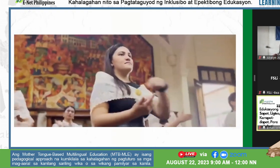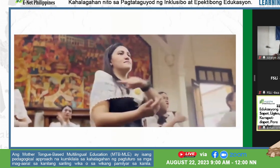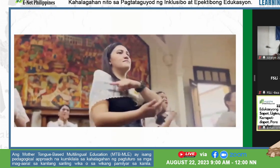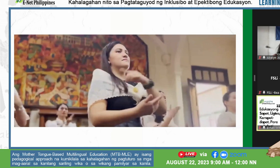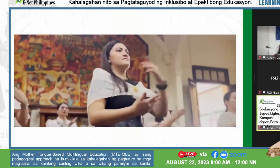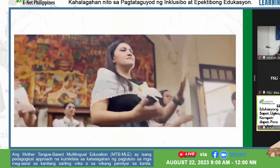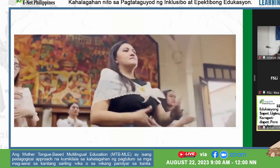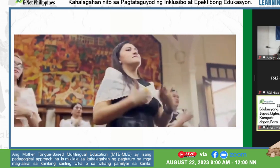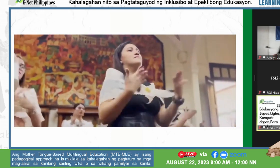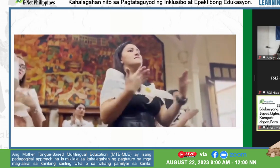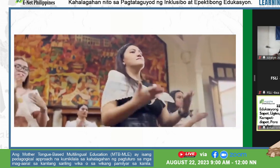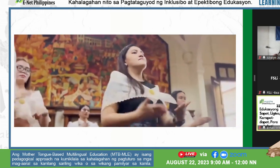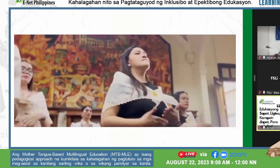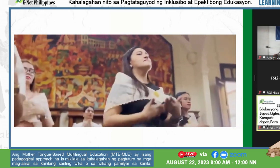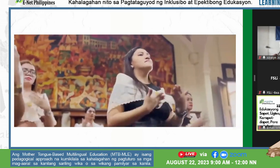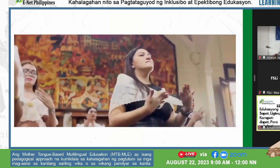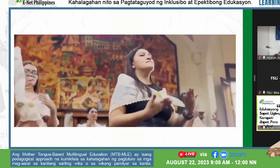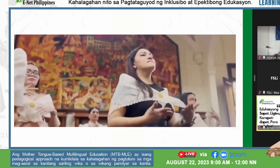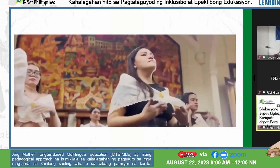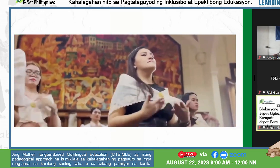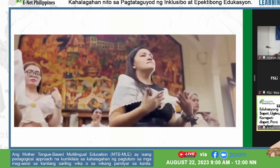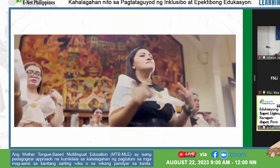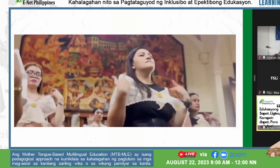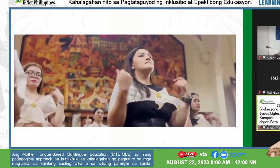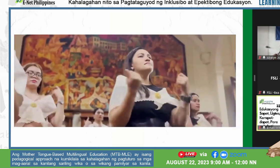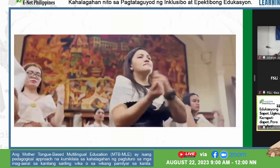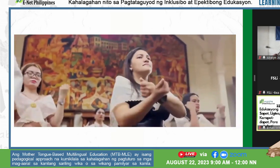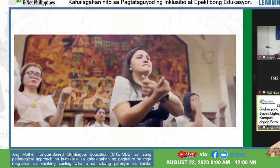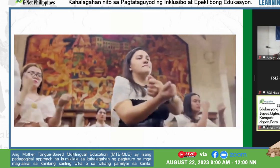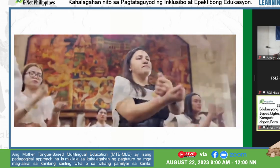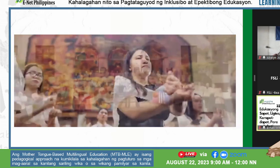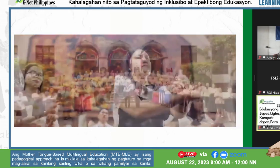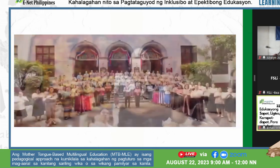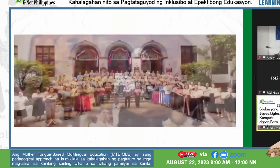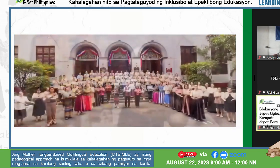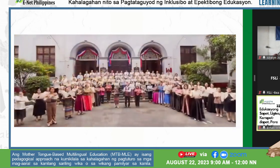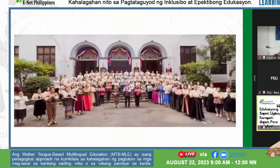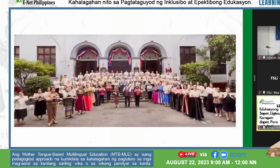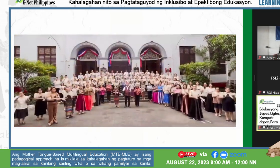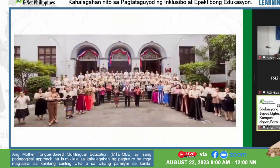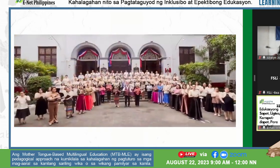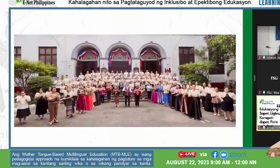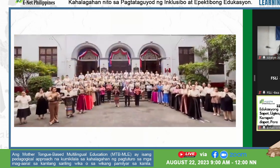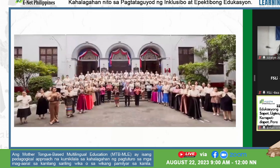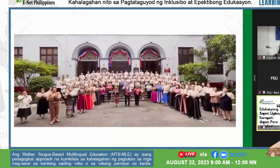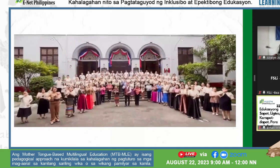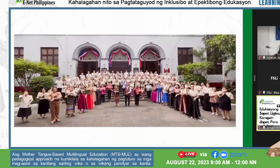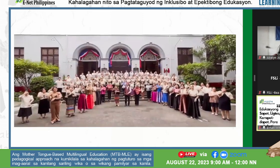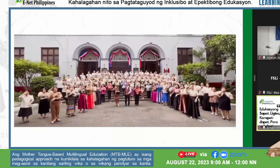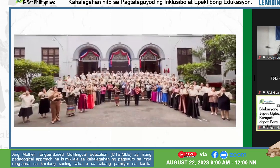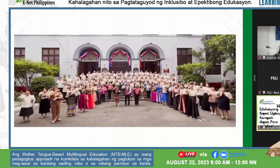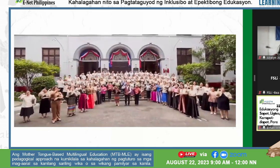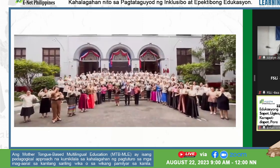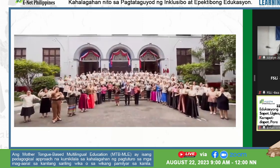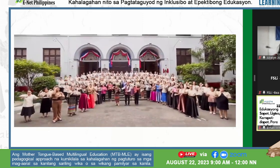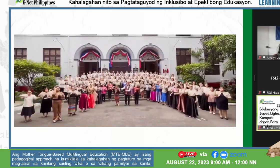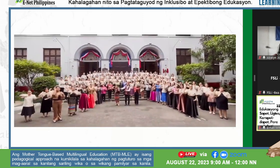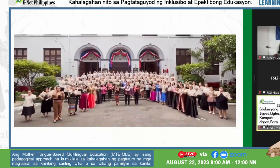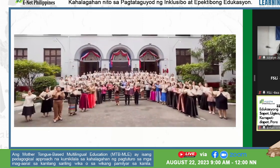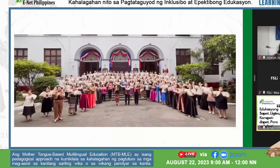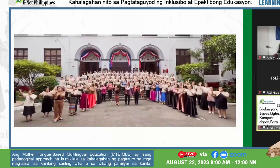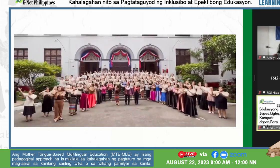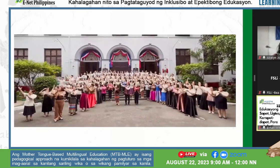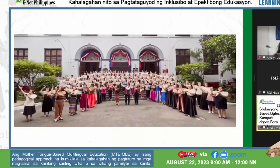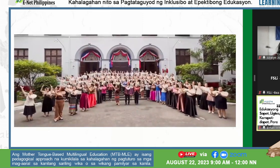Aming ligaya na pagkay mga amin, ang mamatay ng dahil